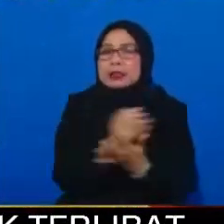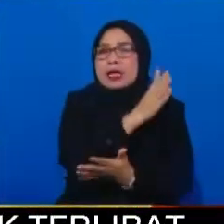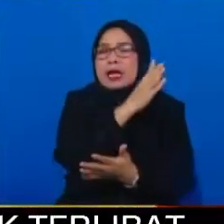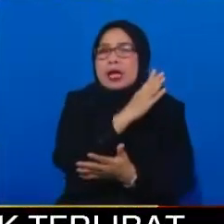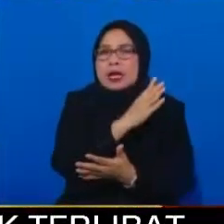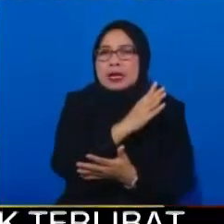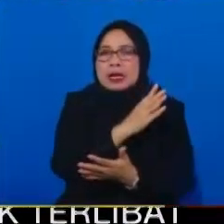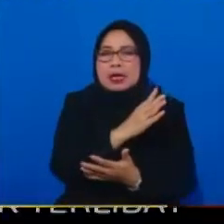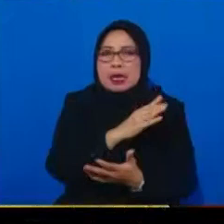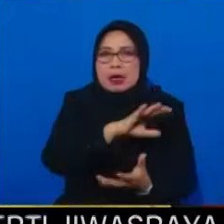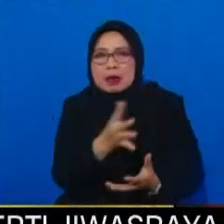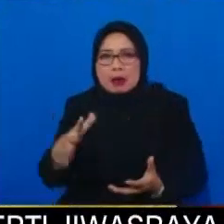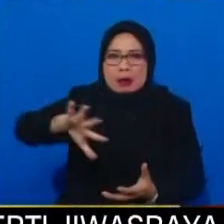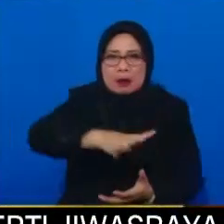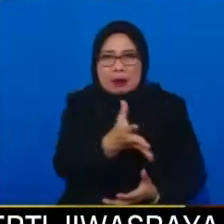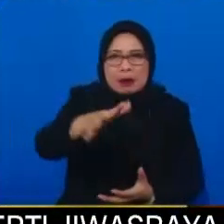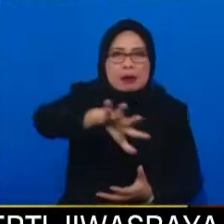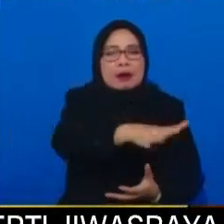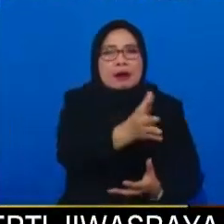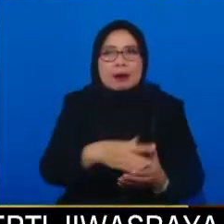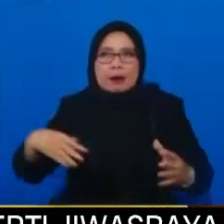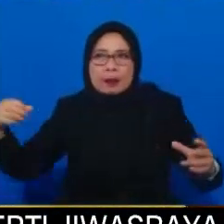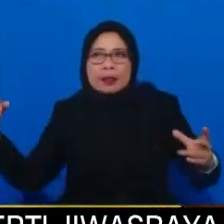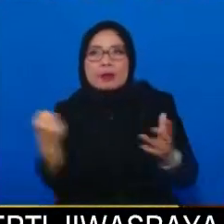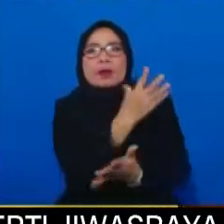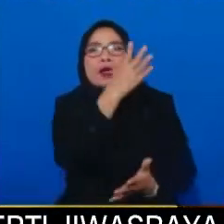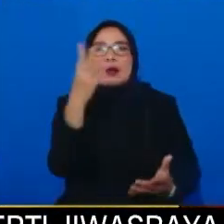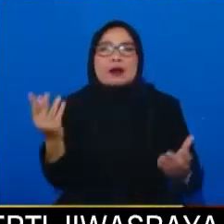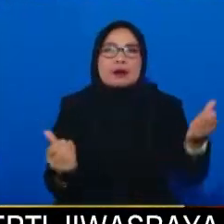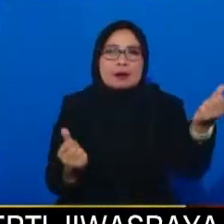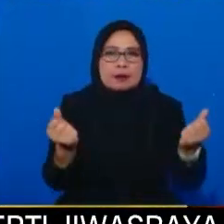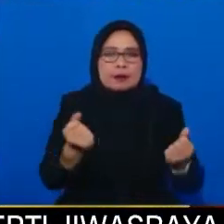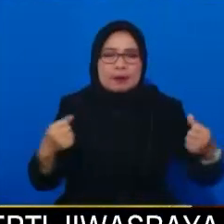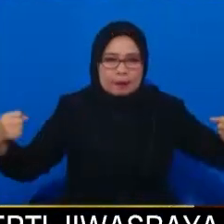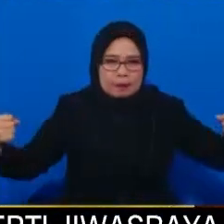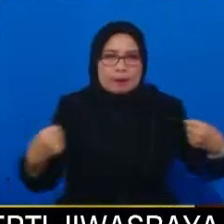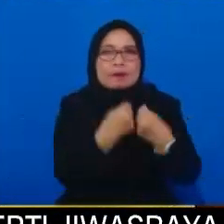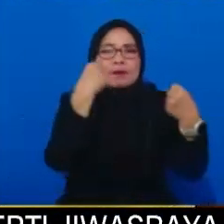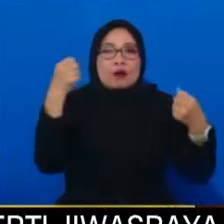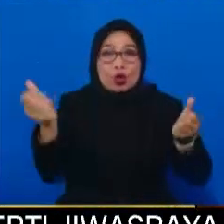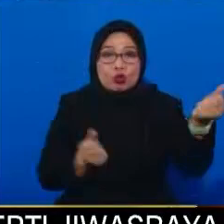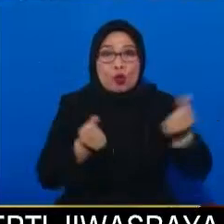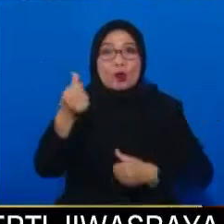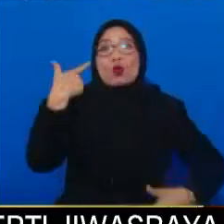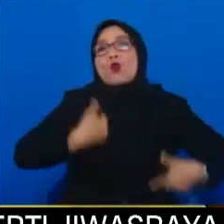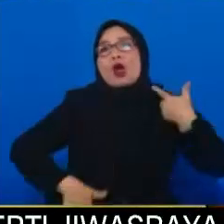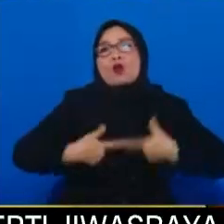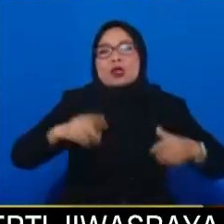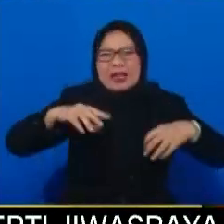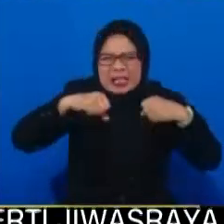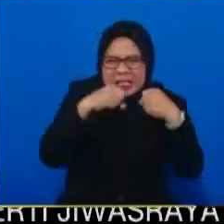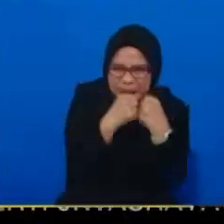mobil pickup oleng dan menabrak pohon di jalur poros Lamongan, Jawa Timur. Akibatnya sopir pickup terluka parah akibat terjepit di kabin mobil.